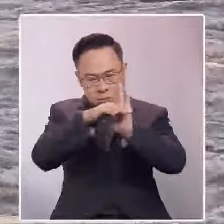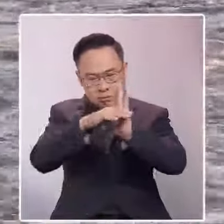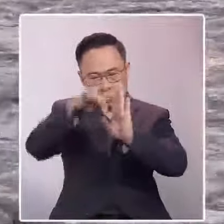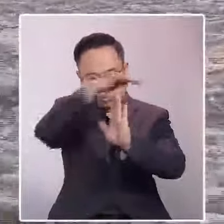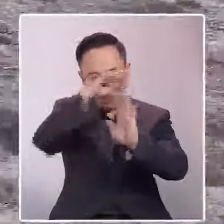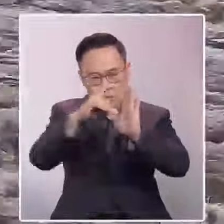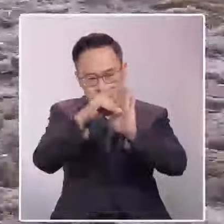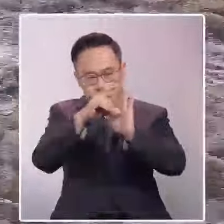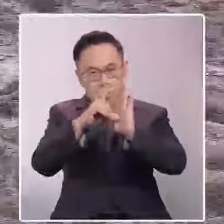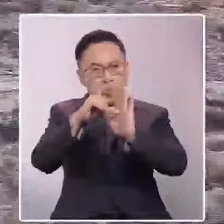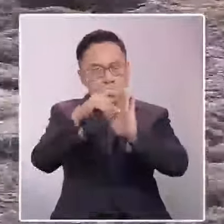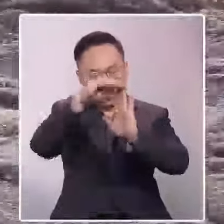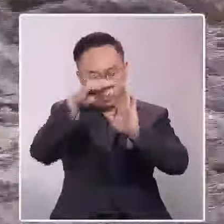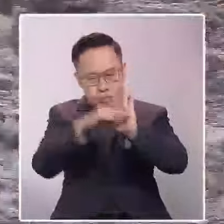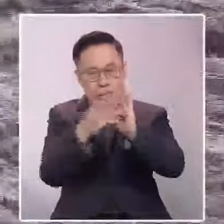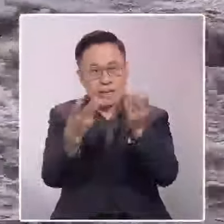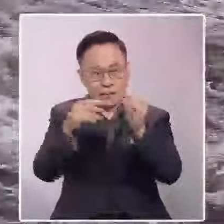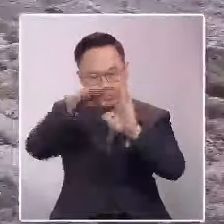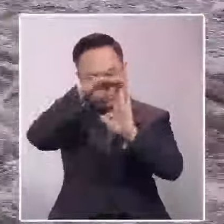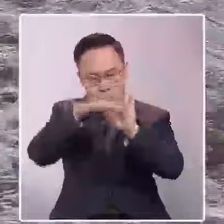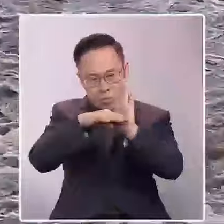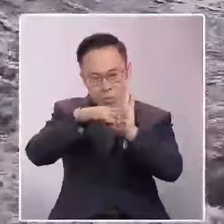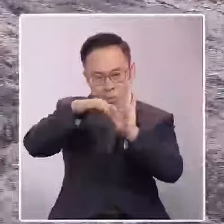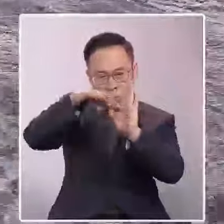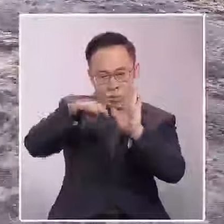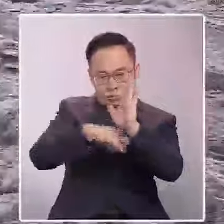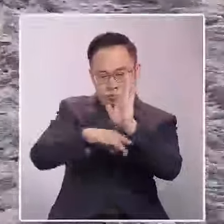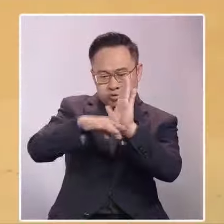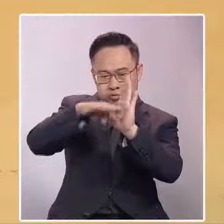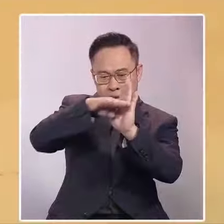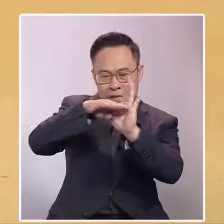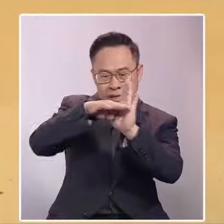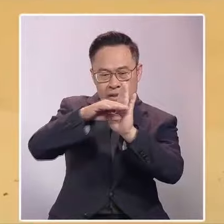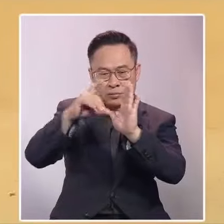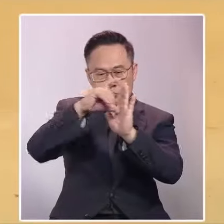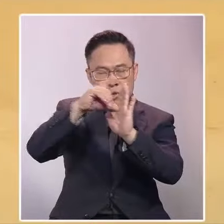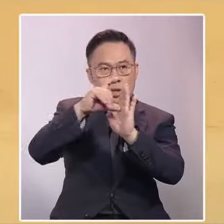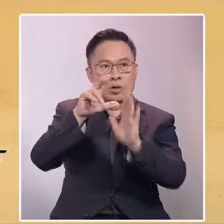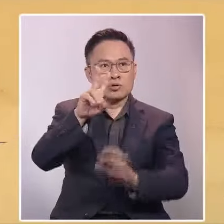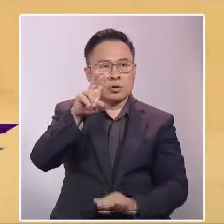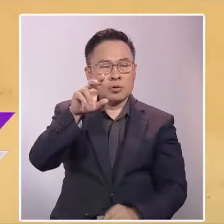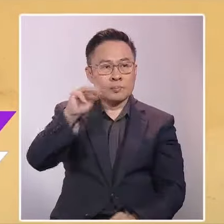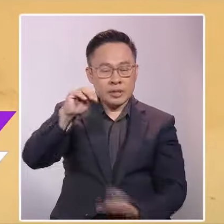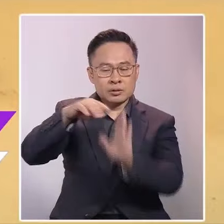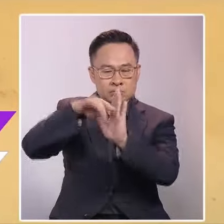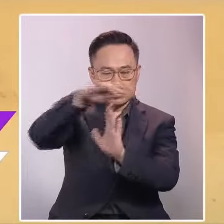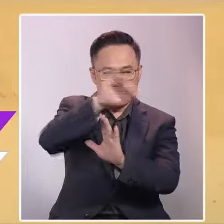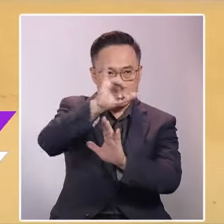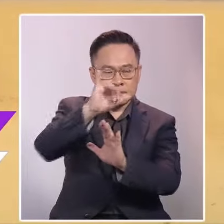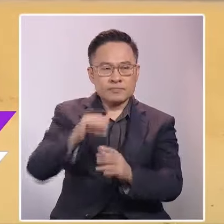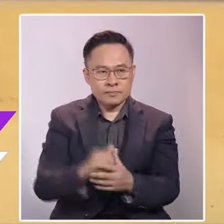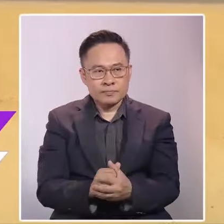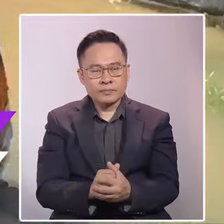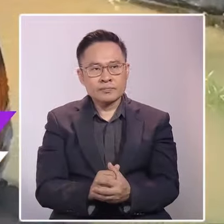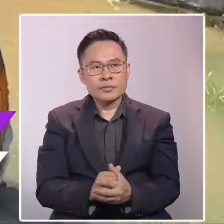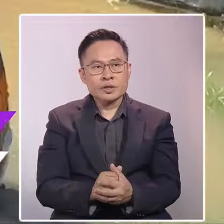ไปที่อ่างทองกันหน่อยนะครับอ่างทองเนี่ยก็ยังคงประกาศเป็นพื้นที่สีแดงกันอยู่เนื่องจากเป็นจุดที่อาจจะได้รับผลกระทบนะครับ